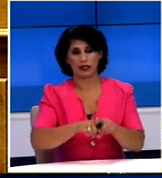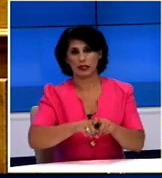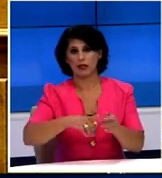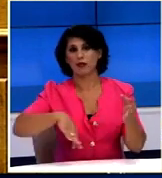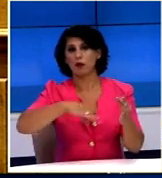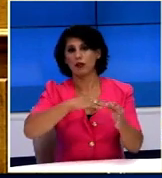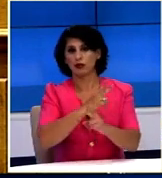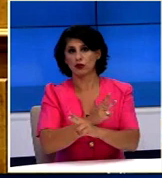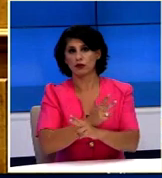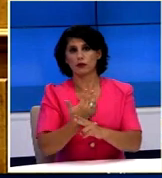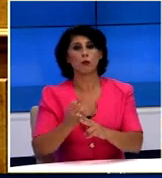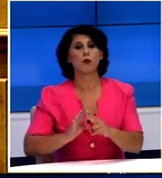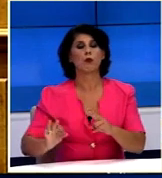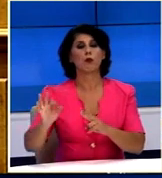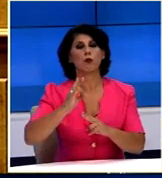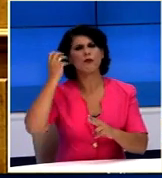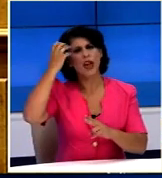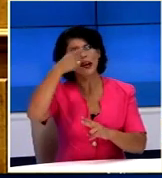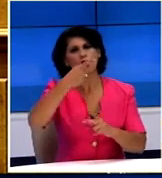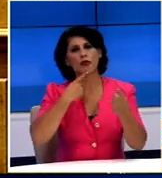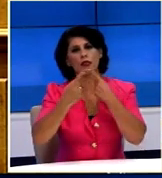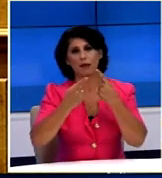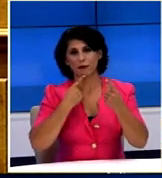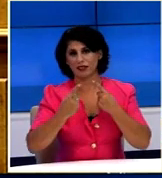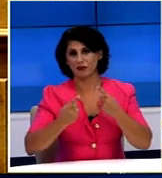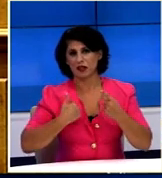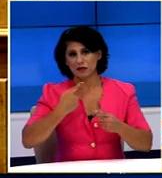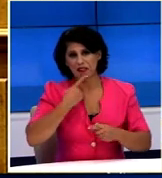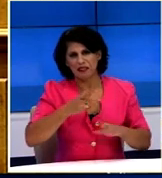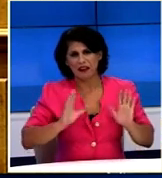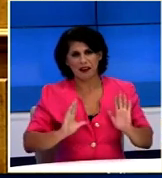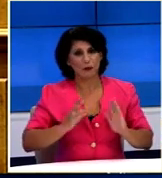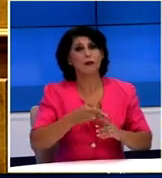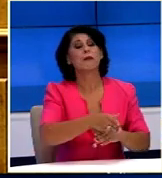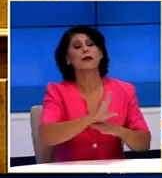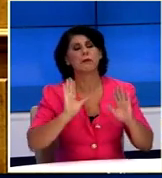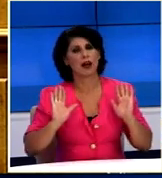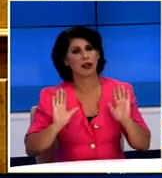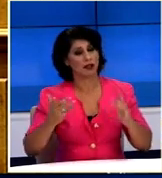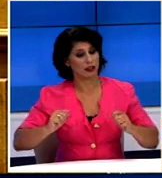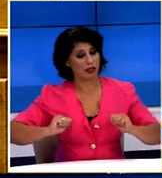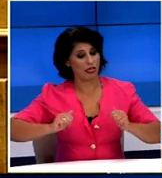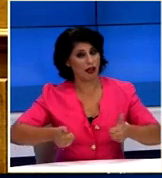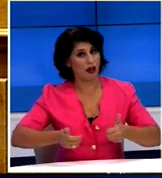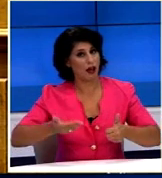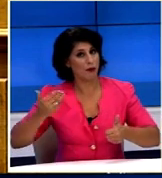Ερντογάν βρίσκονται στο Βερολίνο και διαπραγματεύονται. Δεν θα σας λέγαμε να μην πάει. Να έχετε το θάρρος